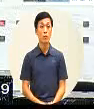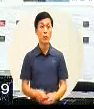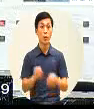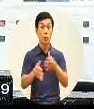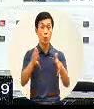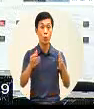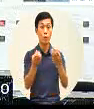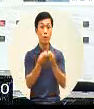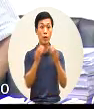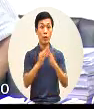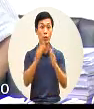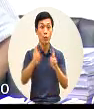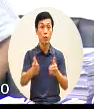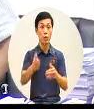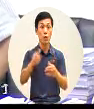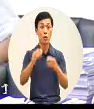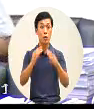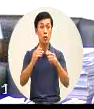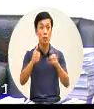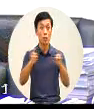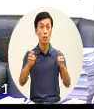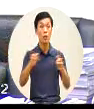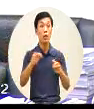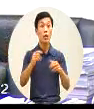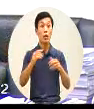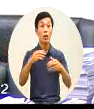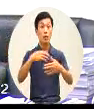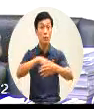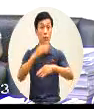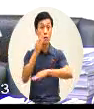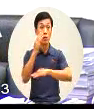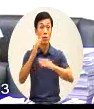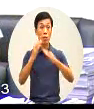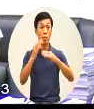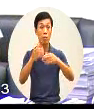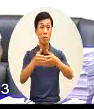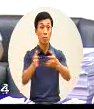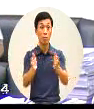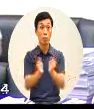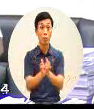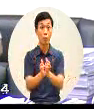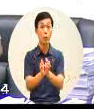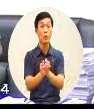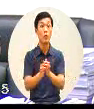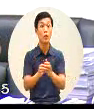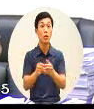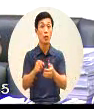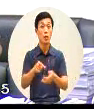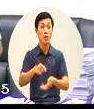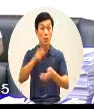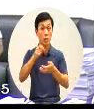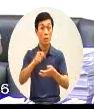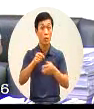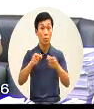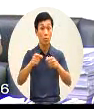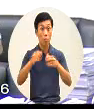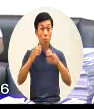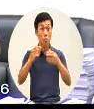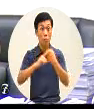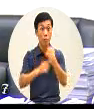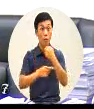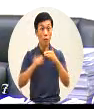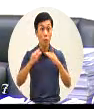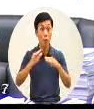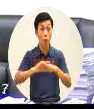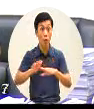局局长吼，当然啦，来政部，伫2013年1月要来公布实施的办法，因为替代。